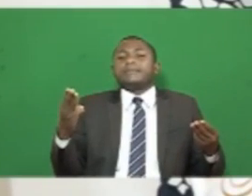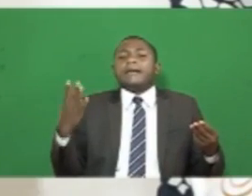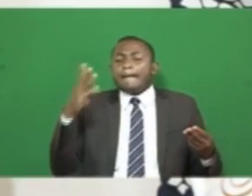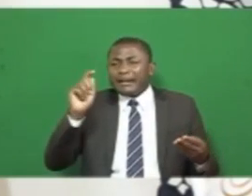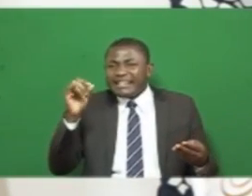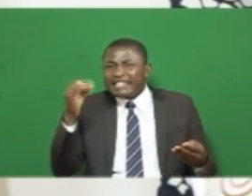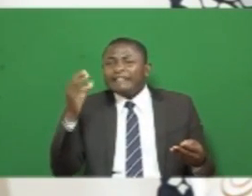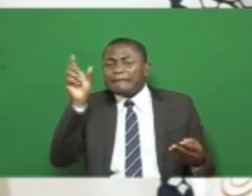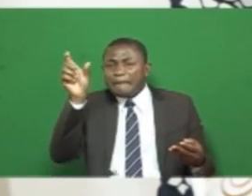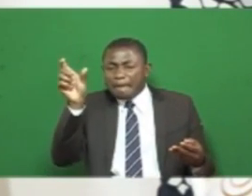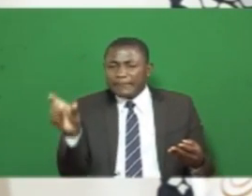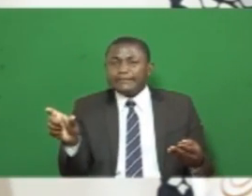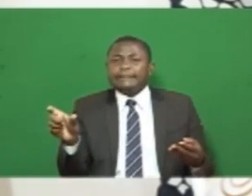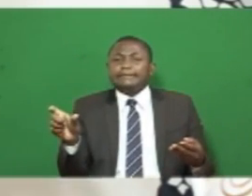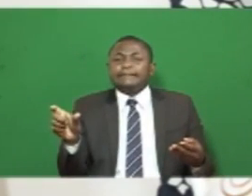asina hanya